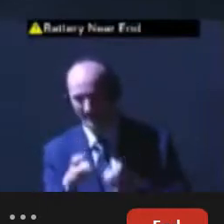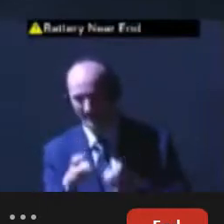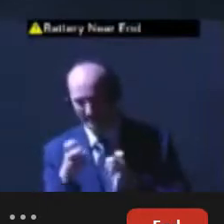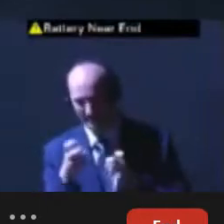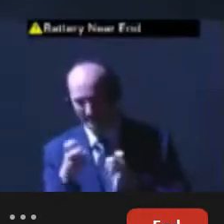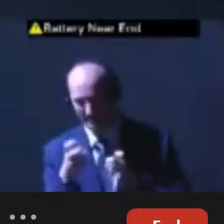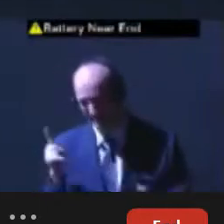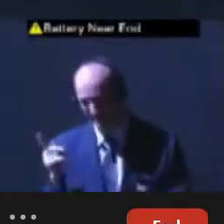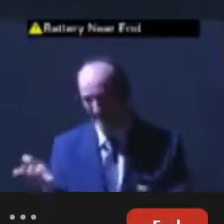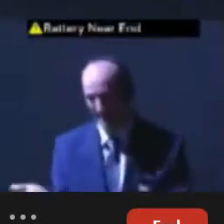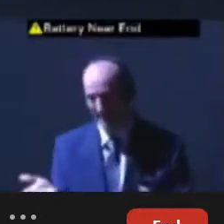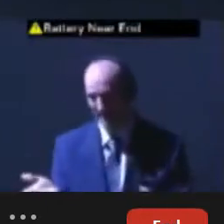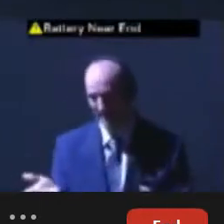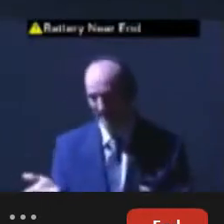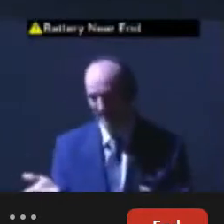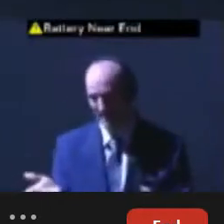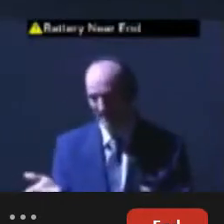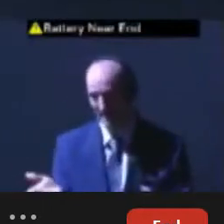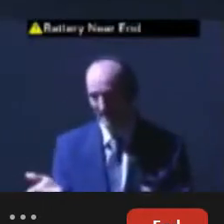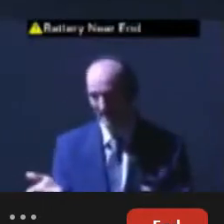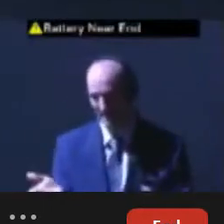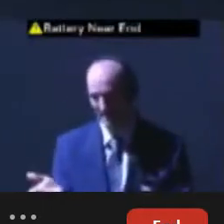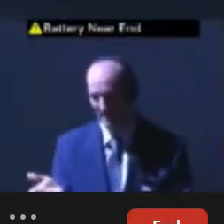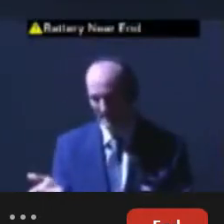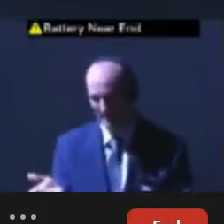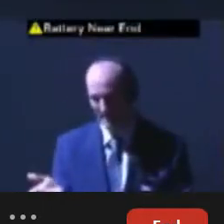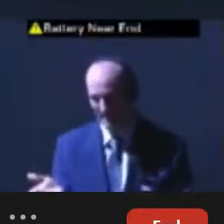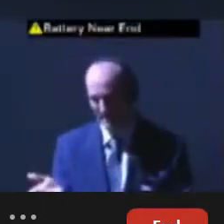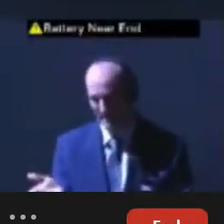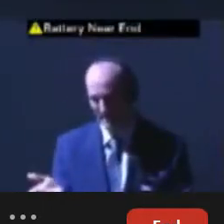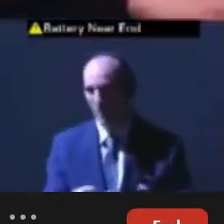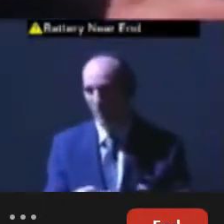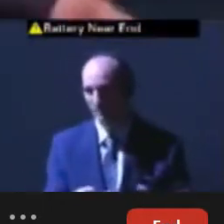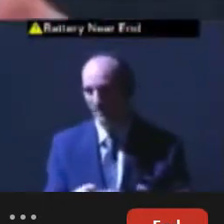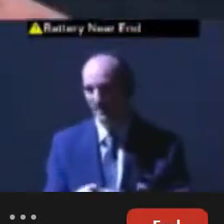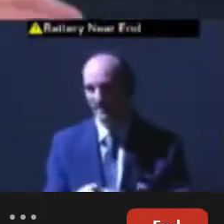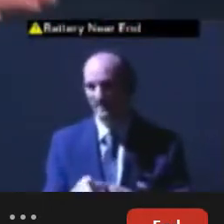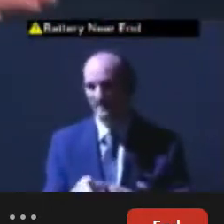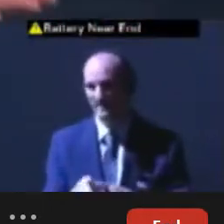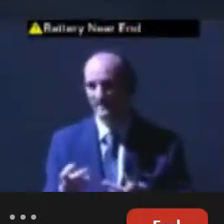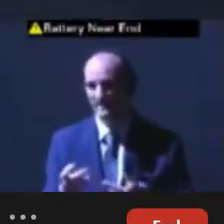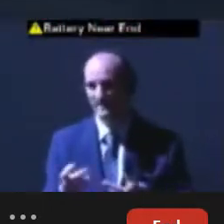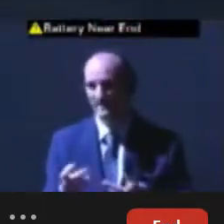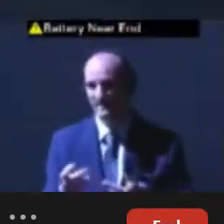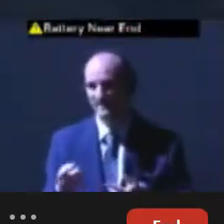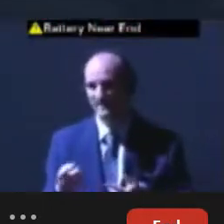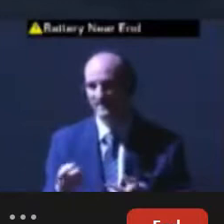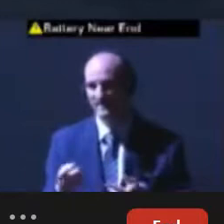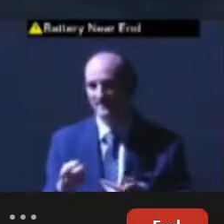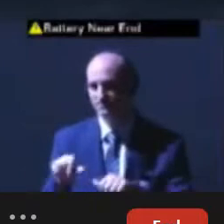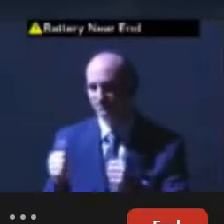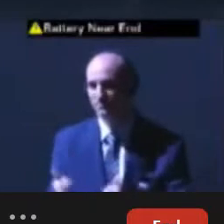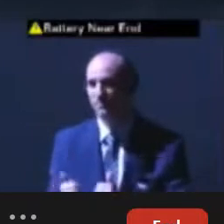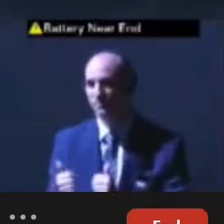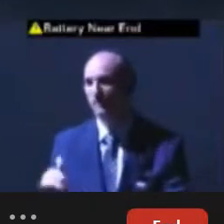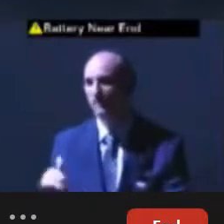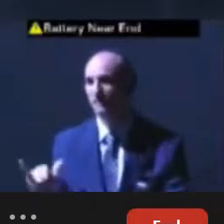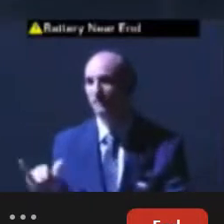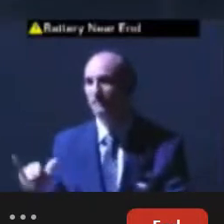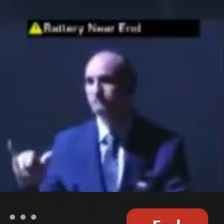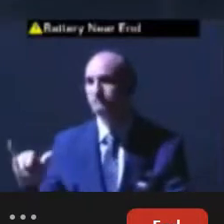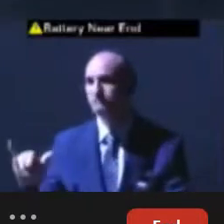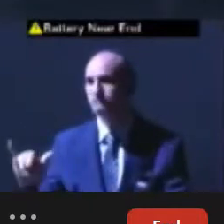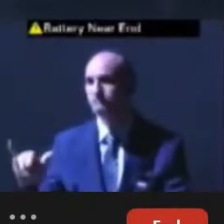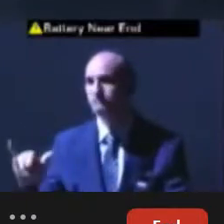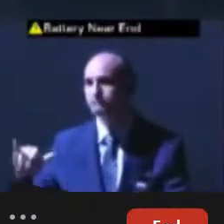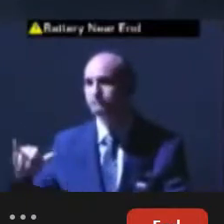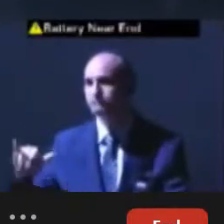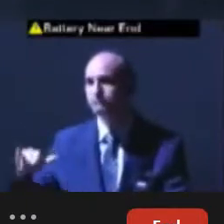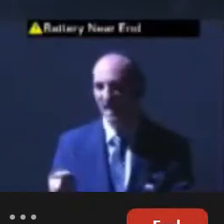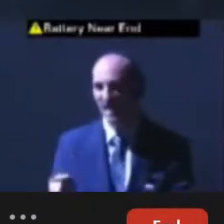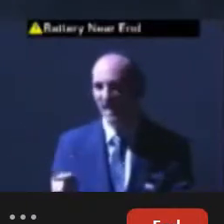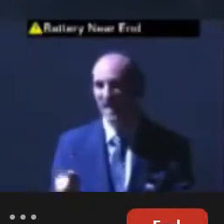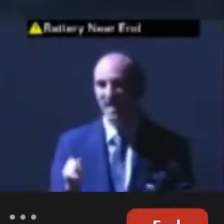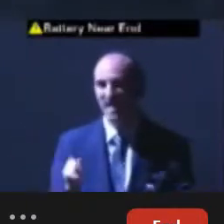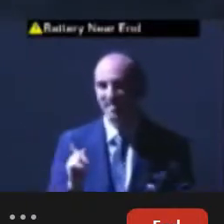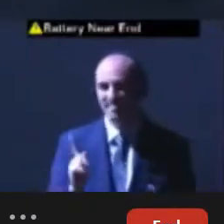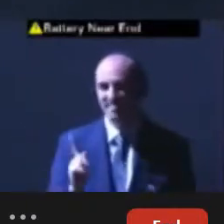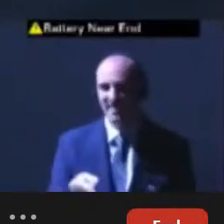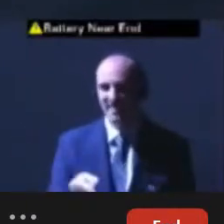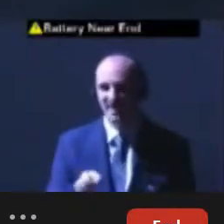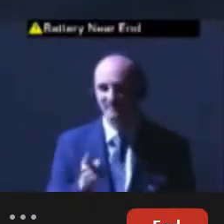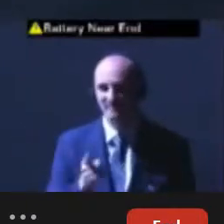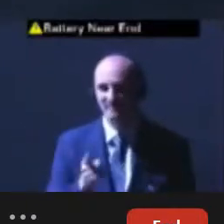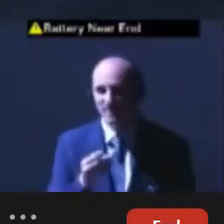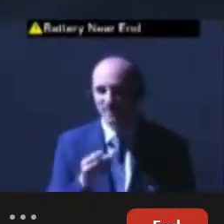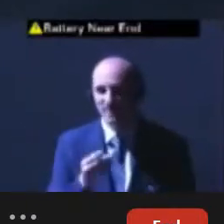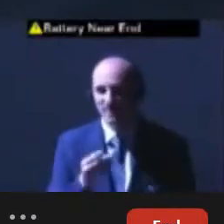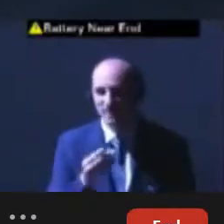họ. Thế nhưng mà chúng ta đang đi lên thị trường chứng khoán, chúng ta đi lên thị trường crypto, chúng ta đi vào tham